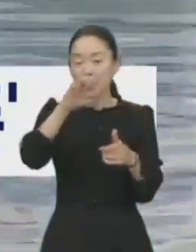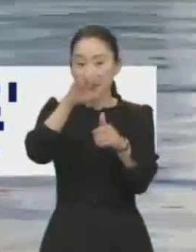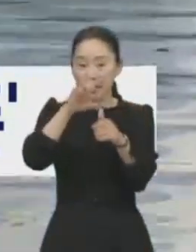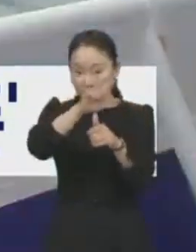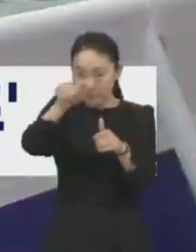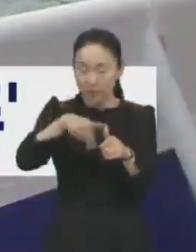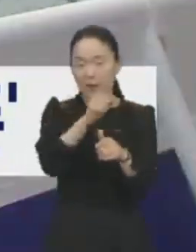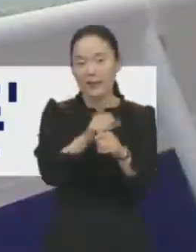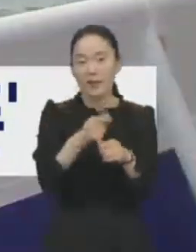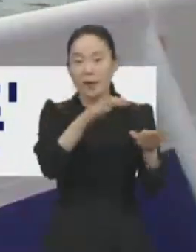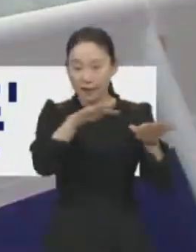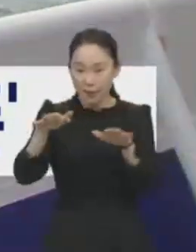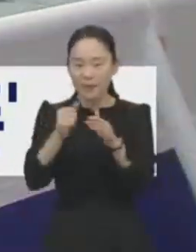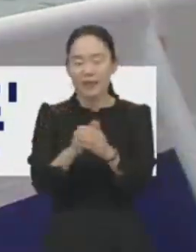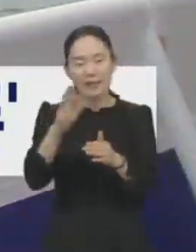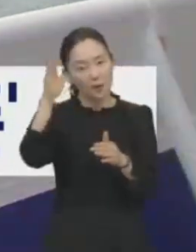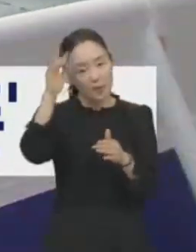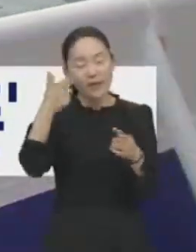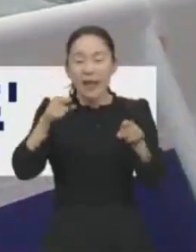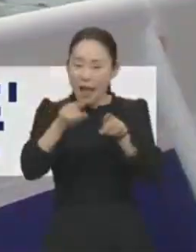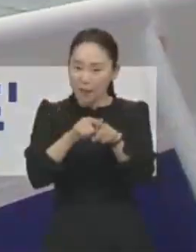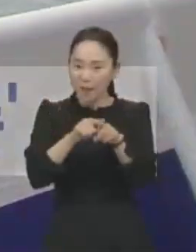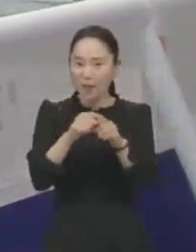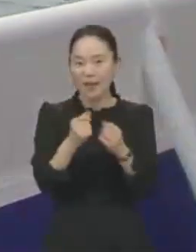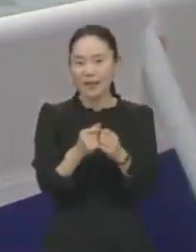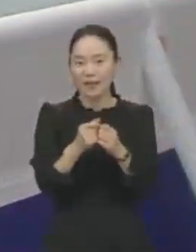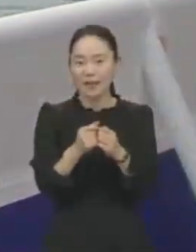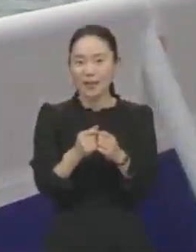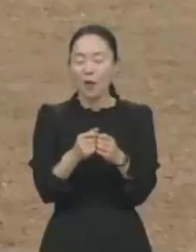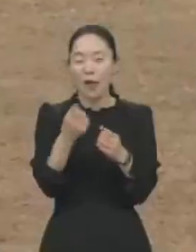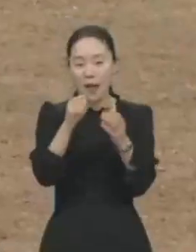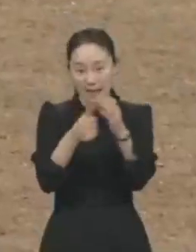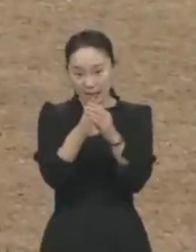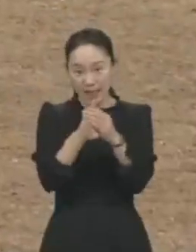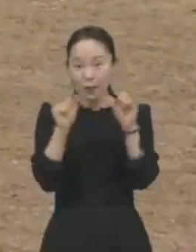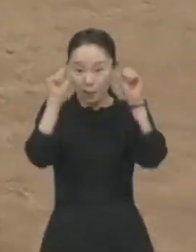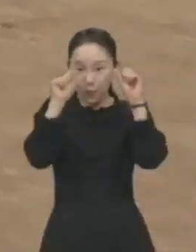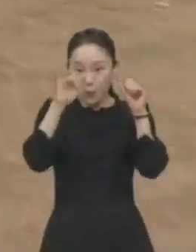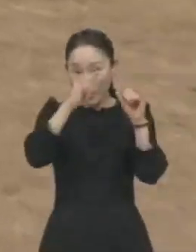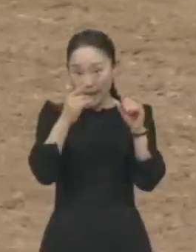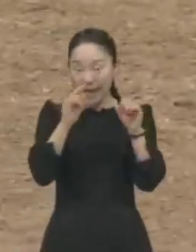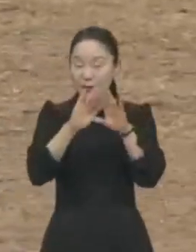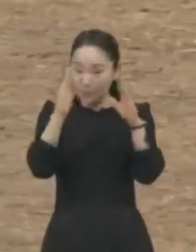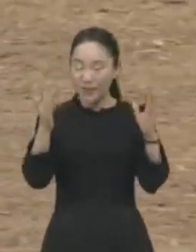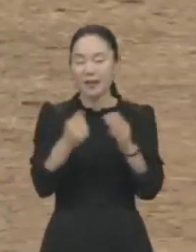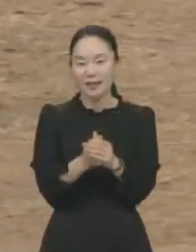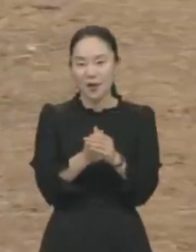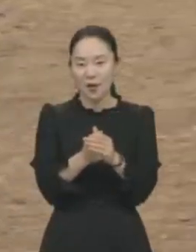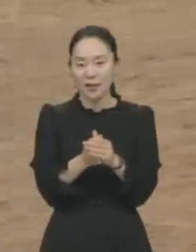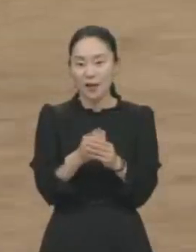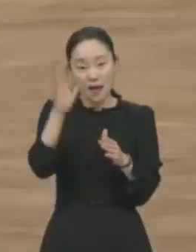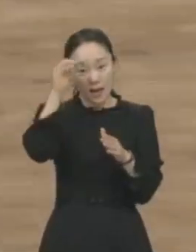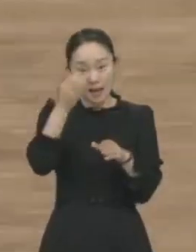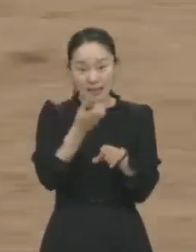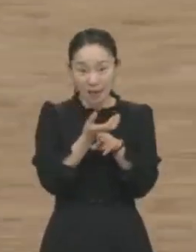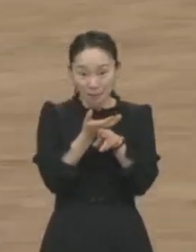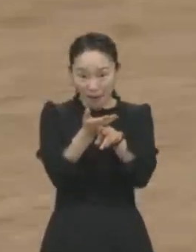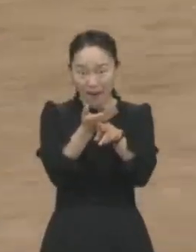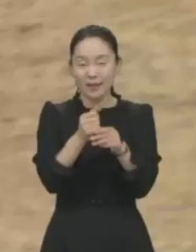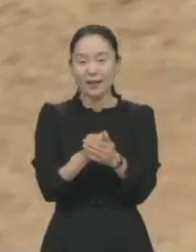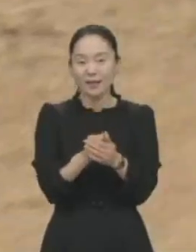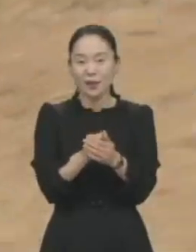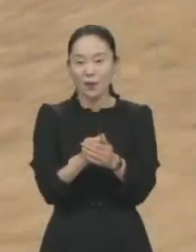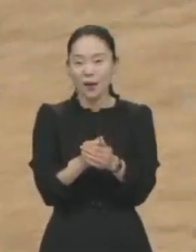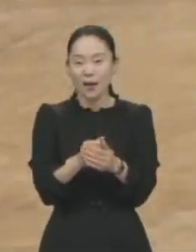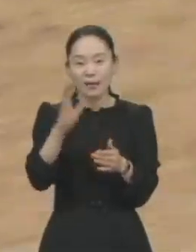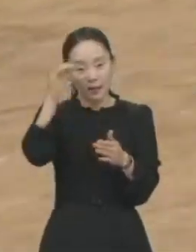원에서 반려동물과 함께하는 이색 해변 운동회가 마른데 댕댕 패들보드 체험과 반려견 훈련 경연 대회